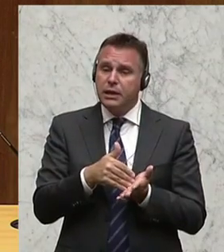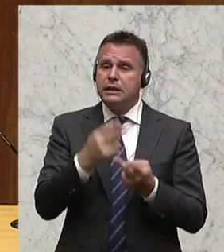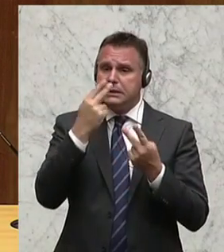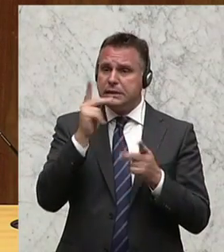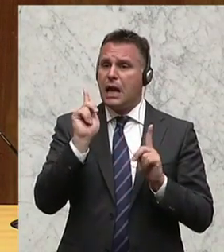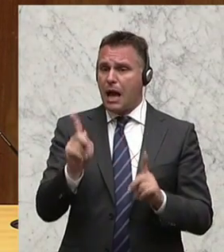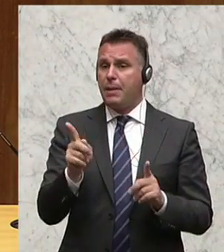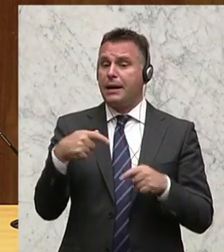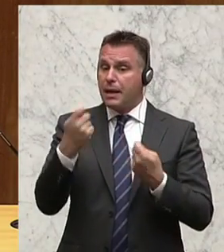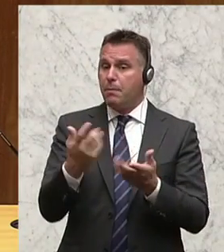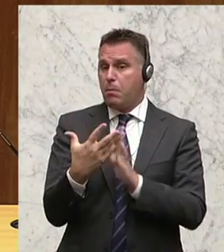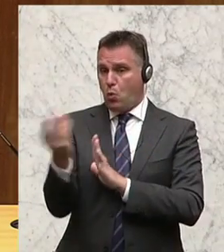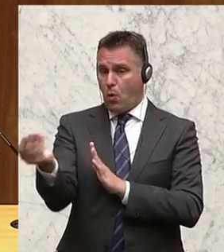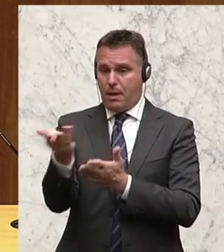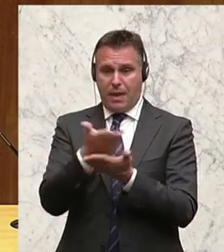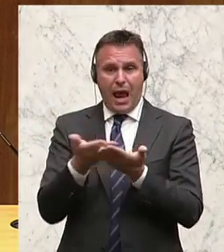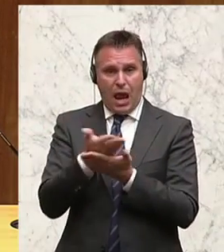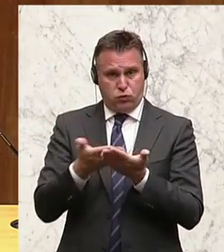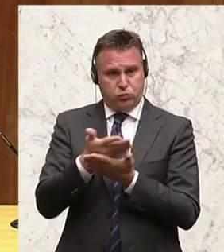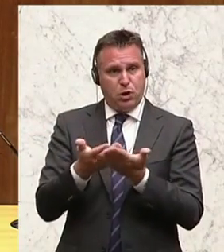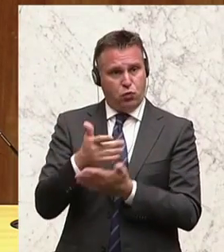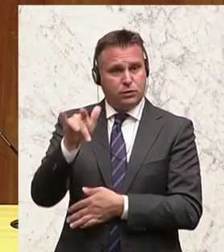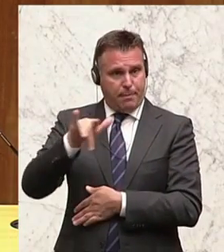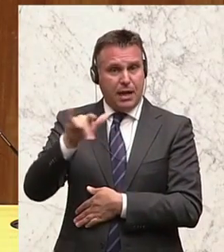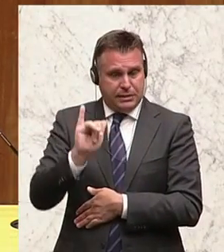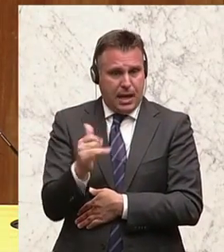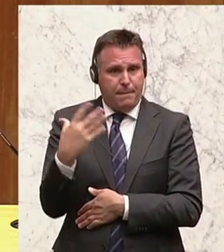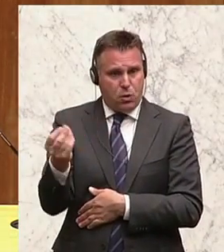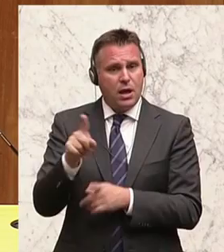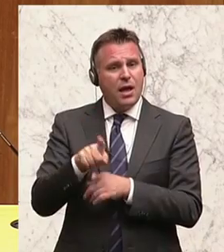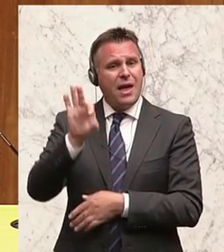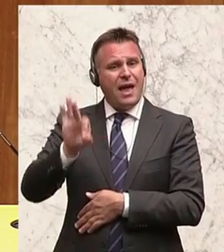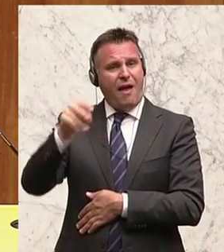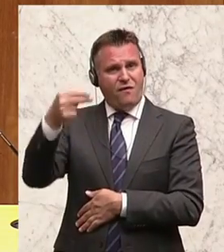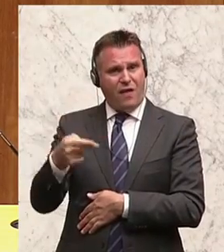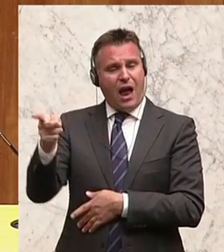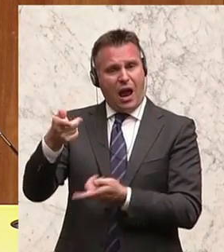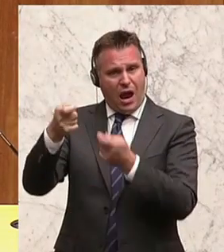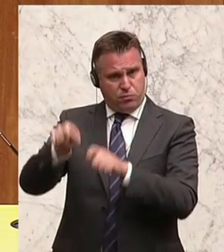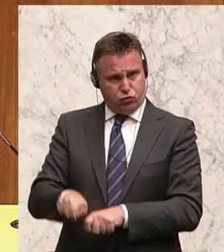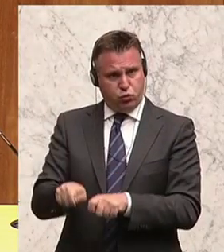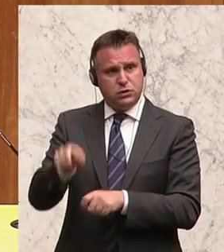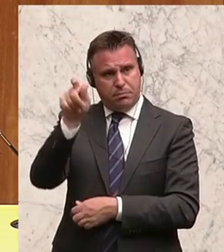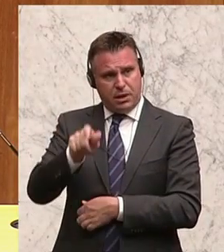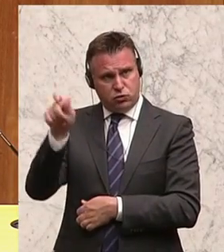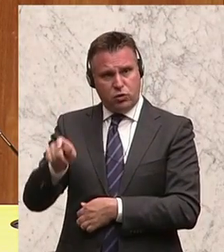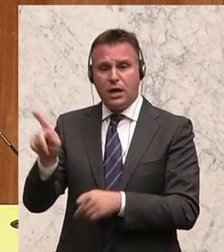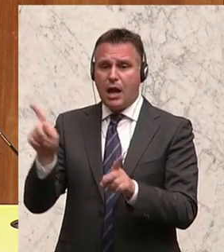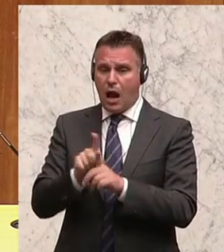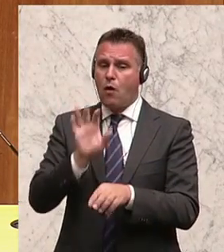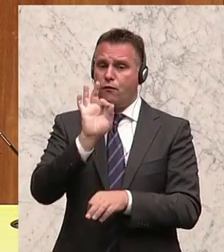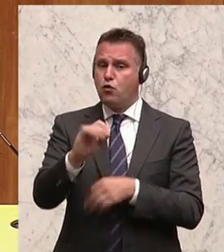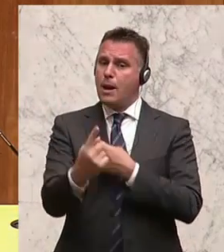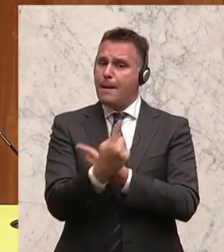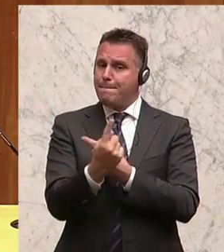nötigen Ausbildungsplätze gibt und dass künftig FH-Absolventen auch unmittelbar beim